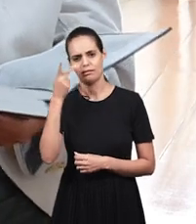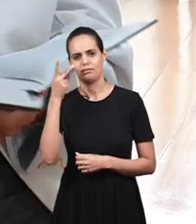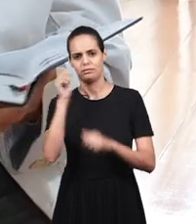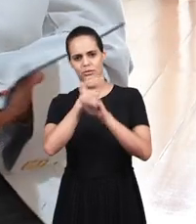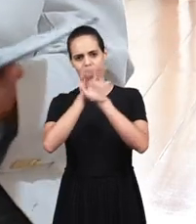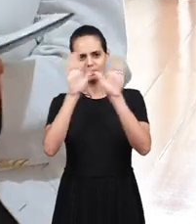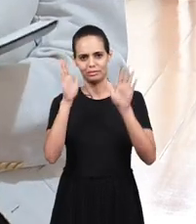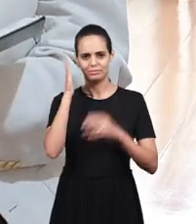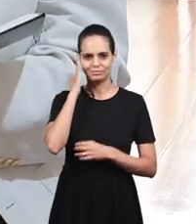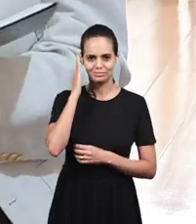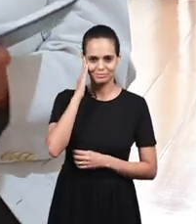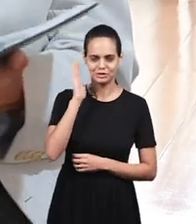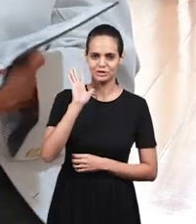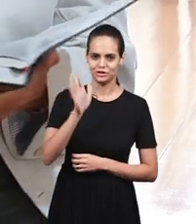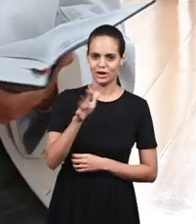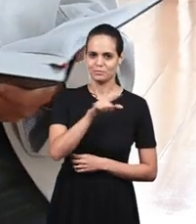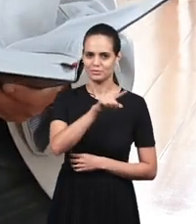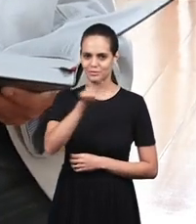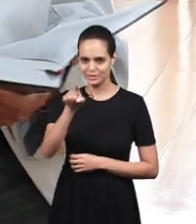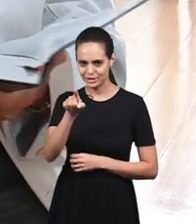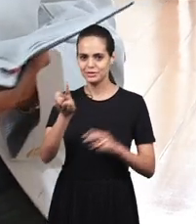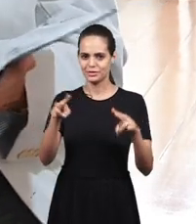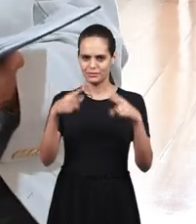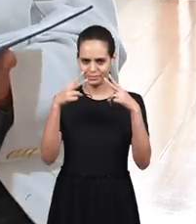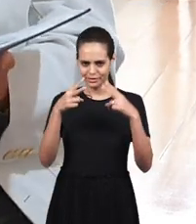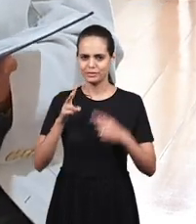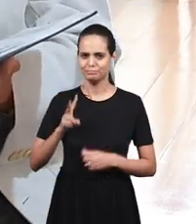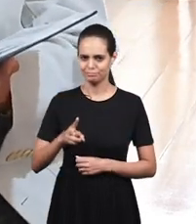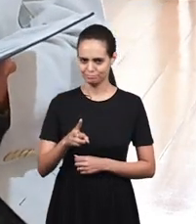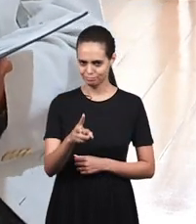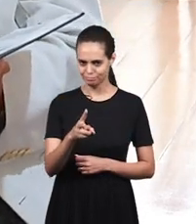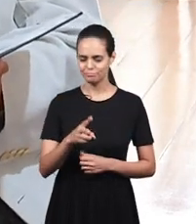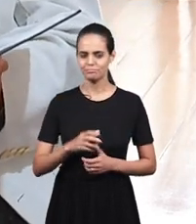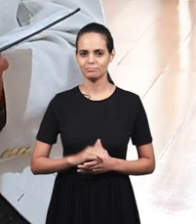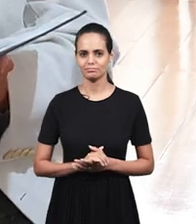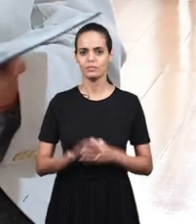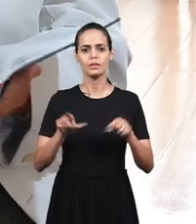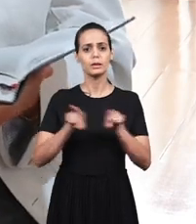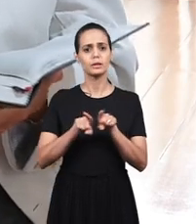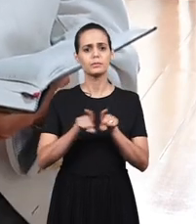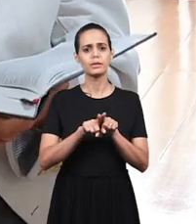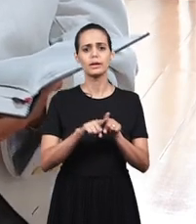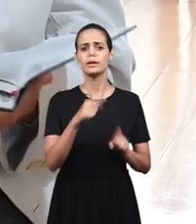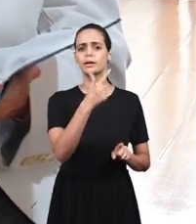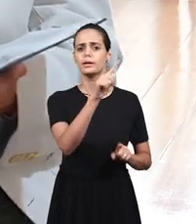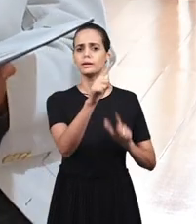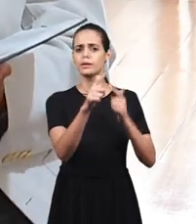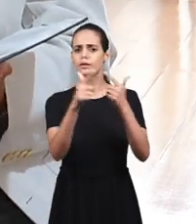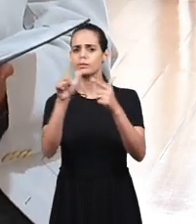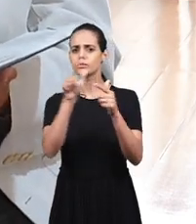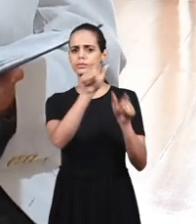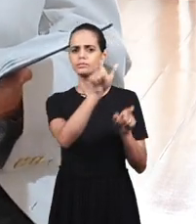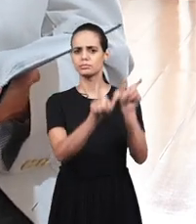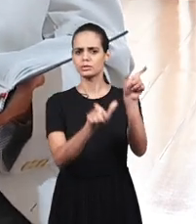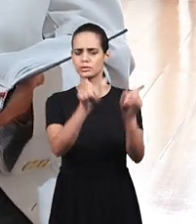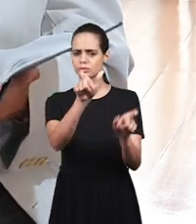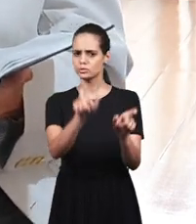платформах, социальных сетях, а также все те, кто